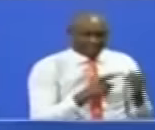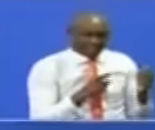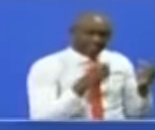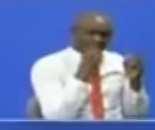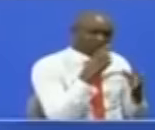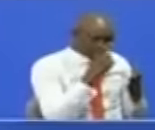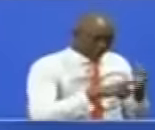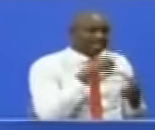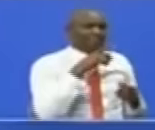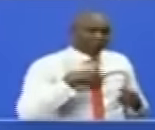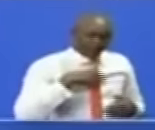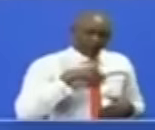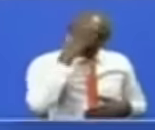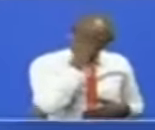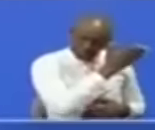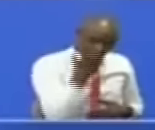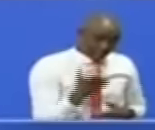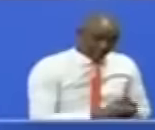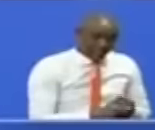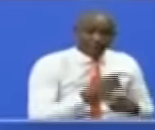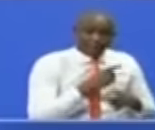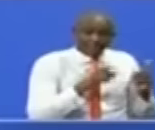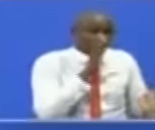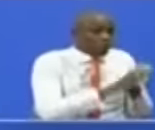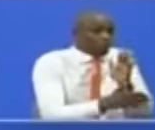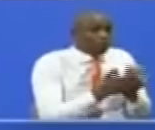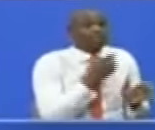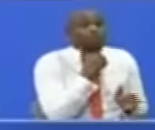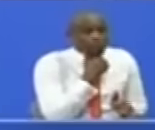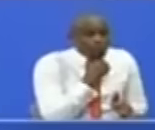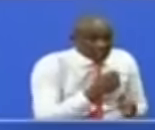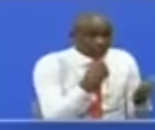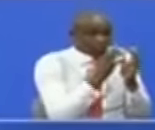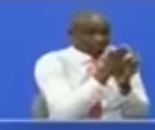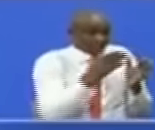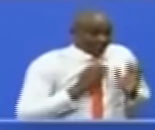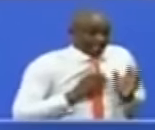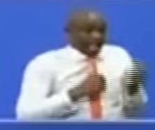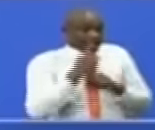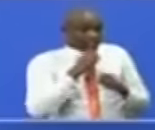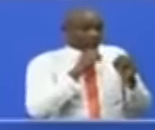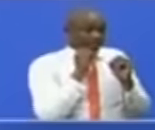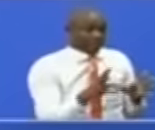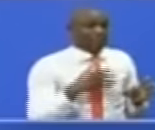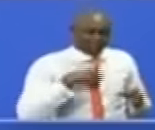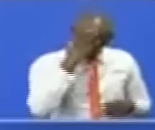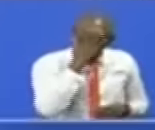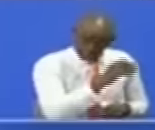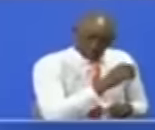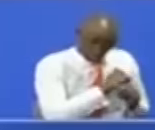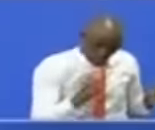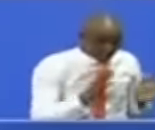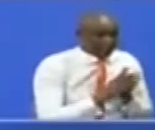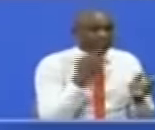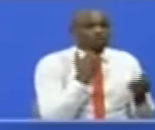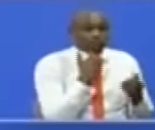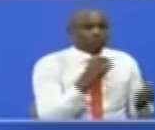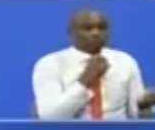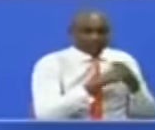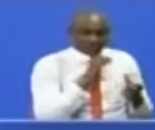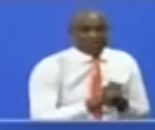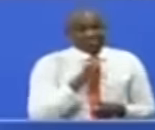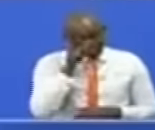wanasema wanajulikana ni kina nani. Lakini hakuna anayetaka, hakuna anayedhubutu kuwachukulia hatua. Inakuaje kwamba wanajulikana na hawachukuliwi hatua? Basi hilo ndio